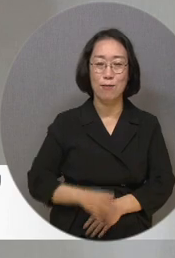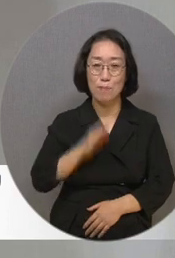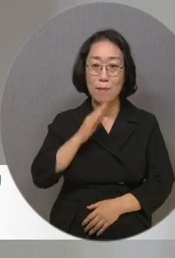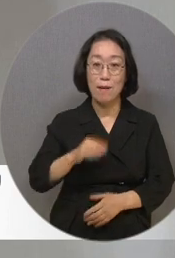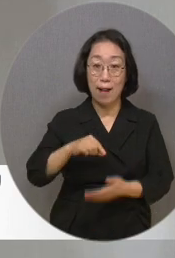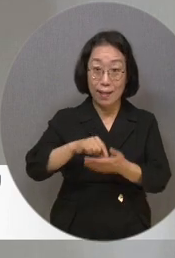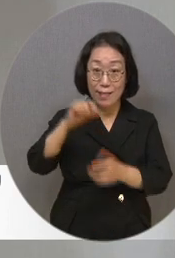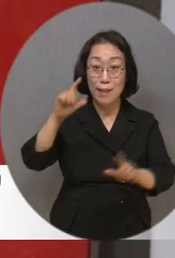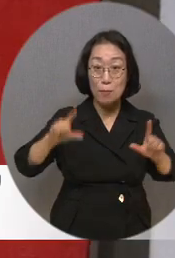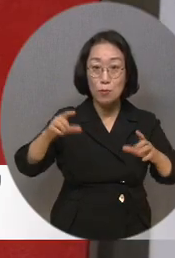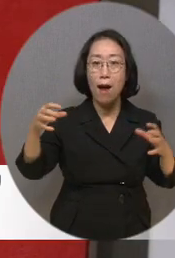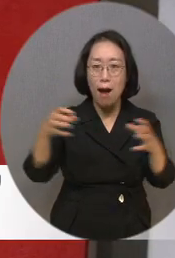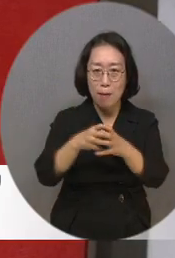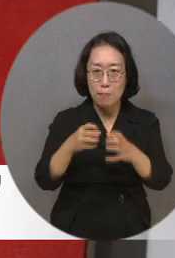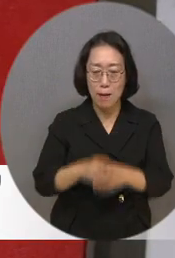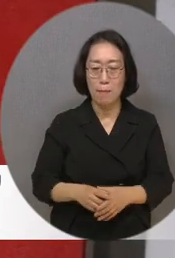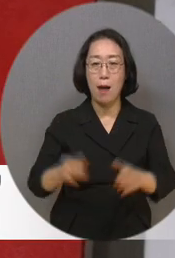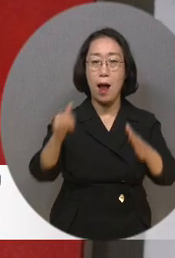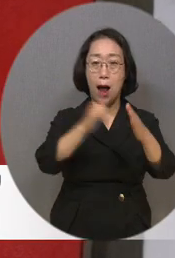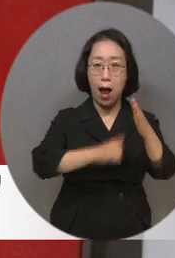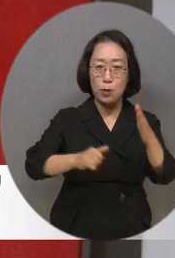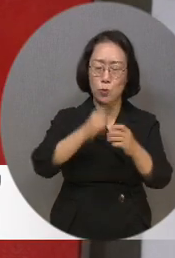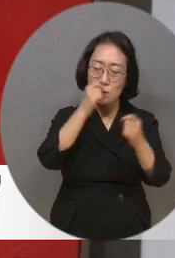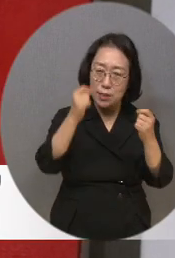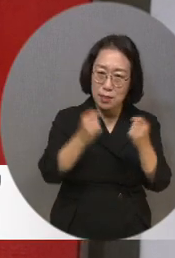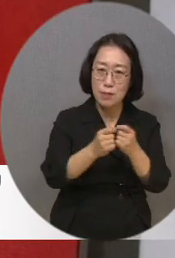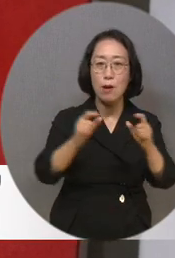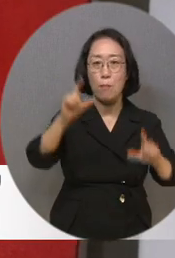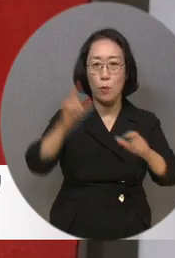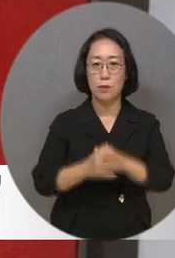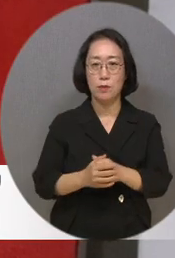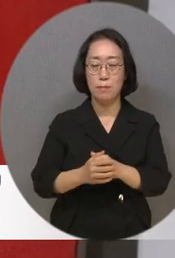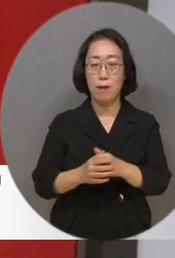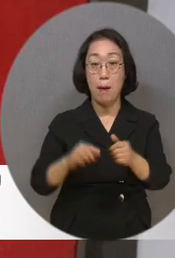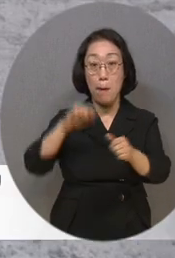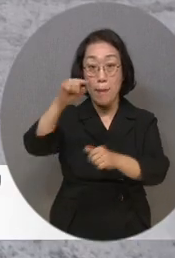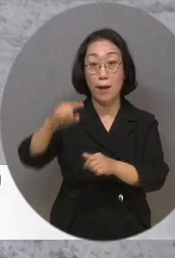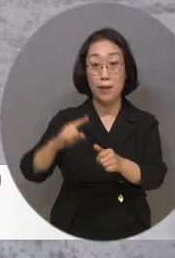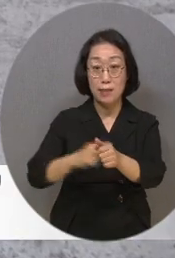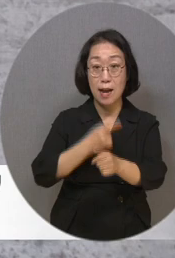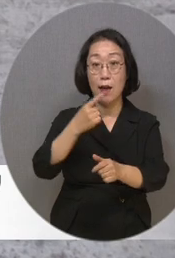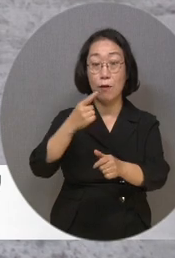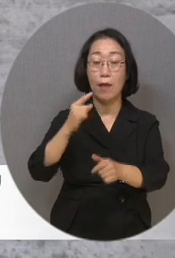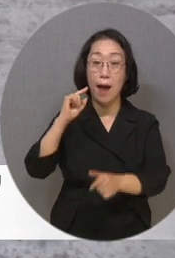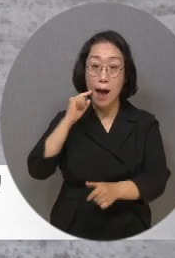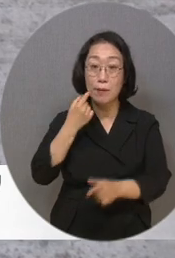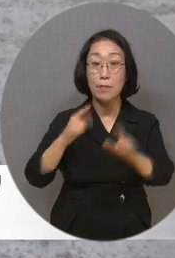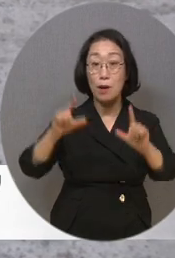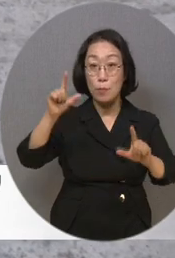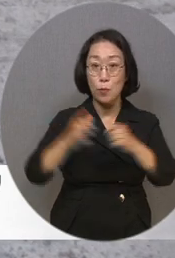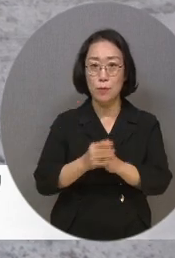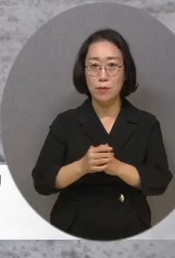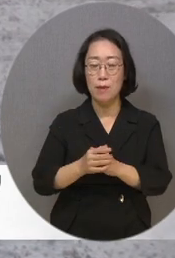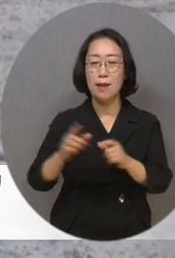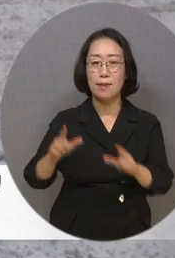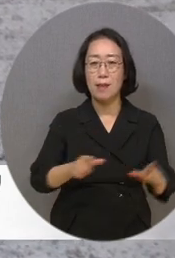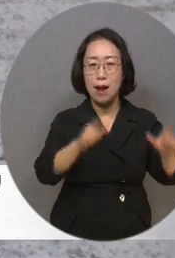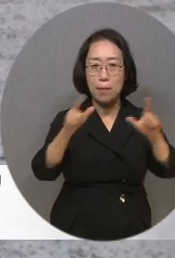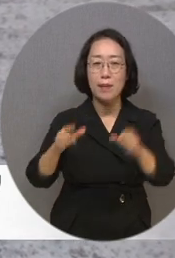선사합니다. 가족의 정다운 모습과 자연의 아름다움이 담겨 삶에 대한 애정이